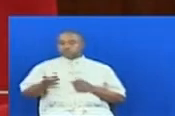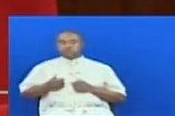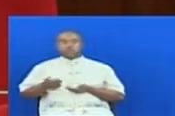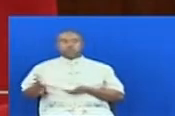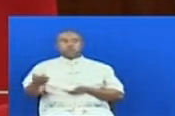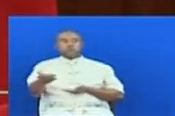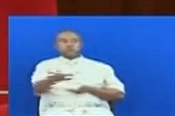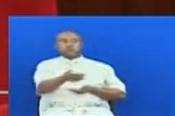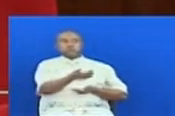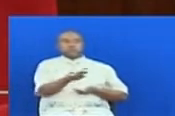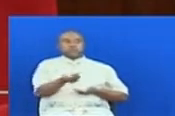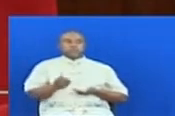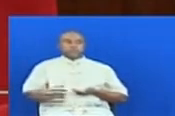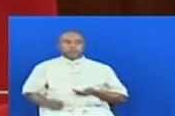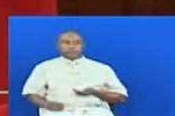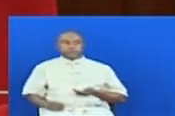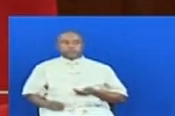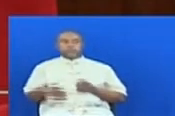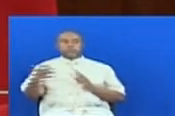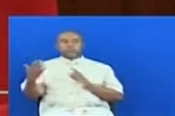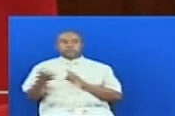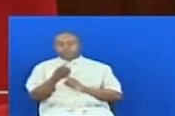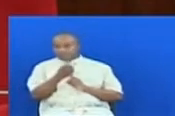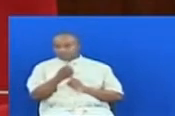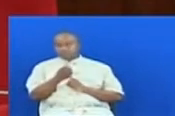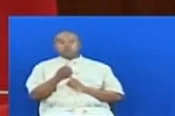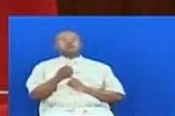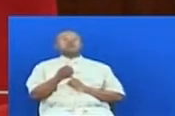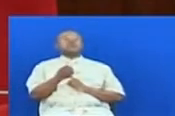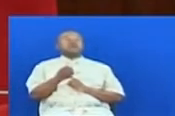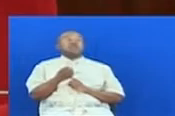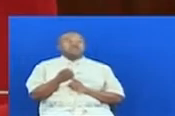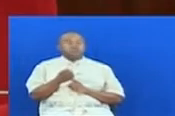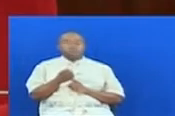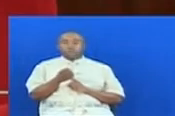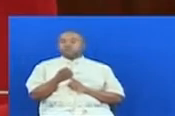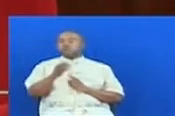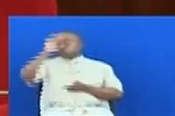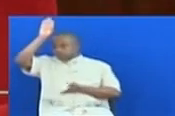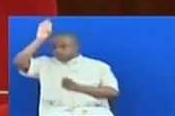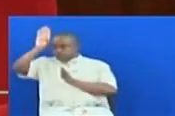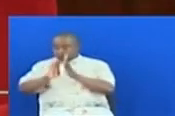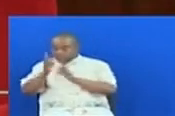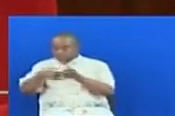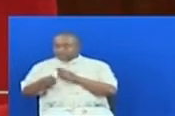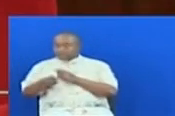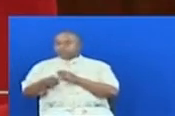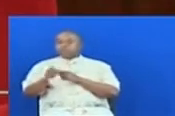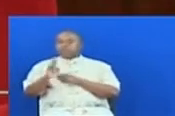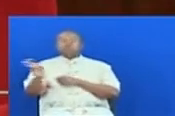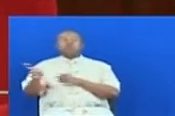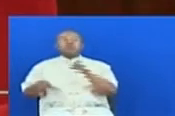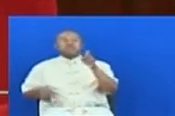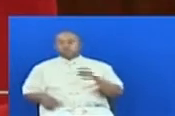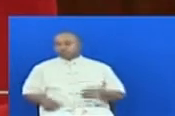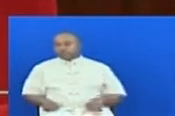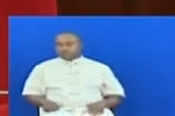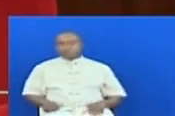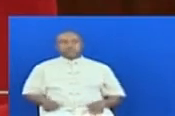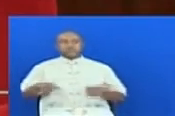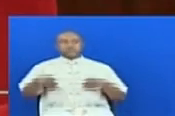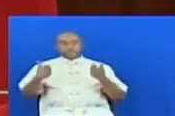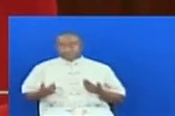makusanyo, mapato ya halmashauri kushuka kwenye halmashauri zetu. Sasa nikadhani, Mheshimiwa